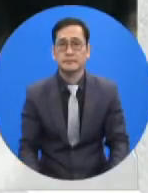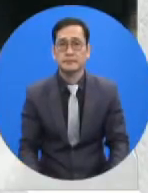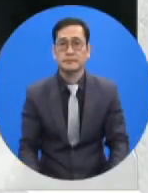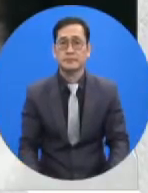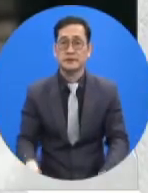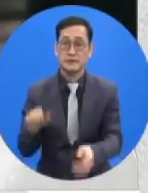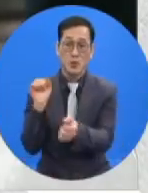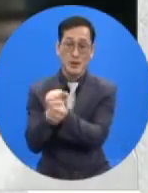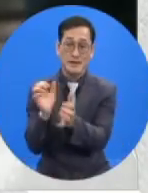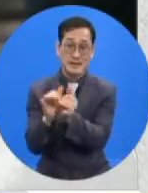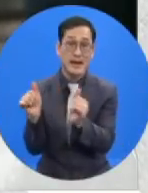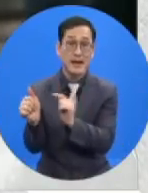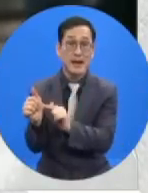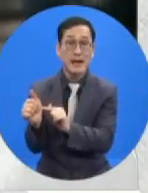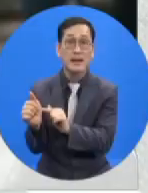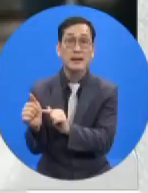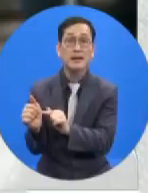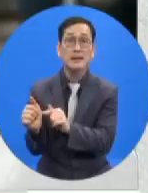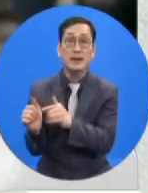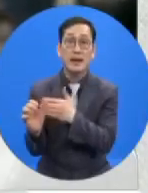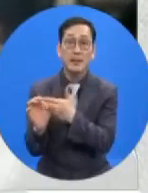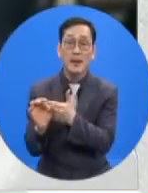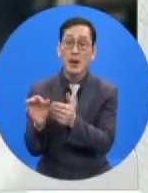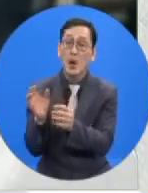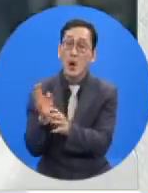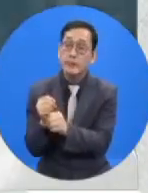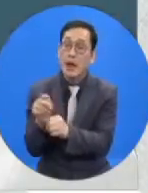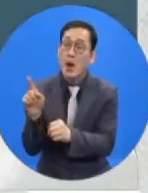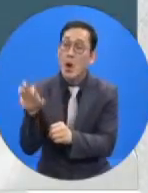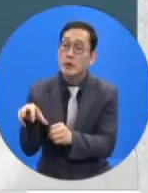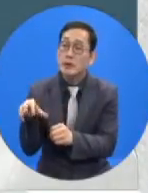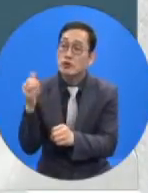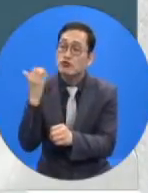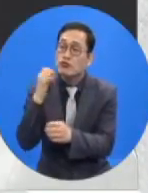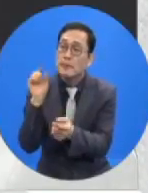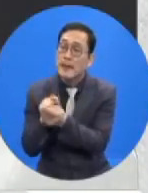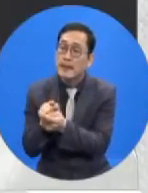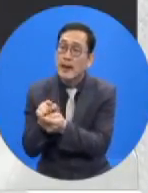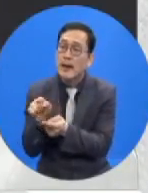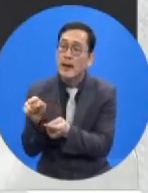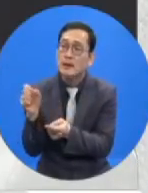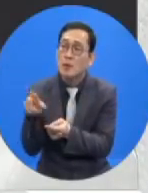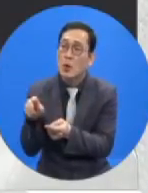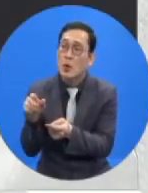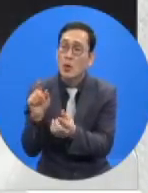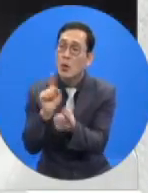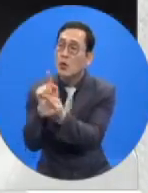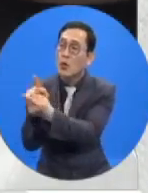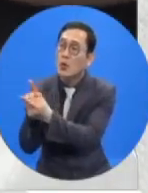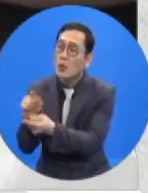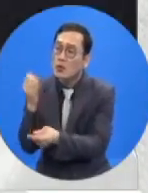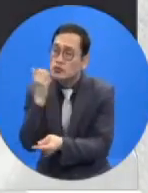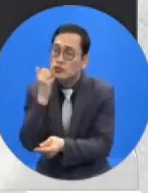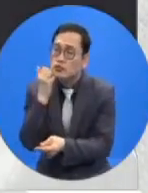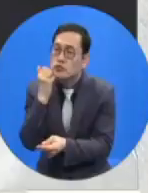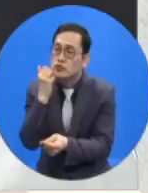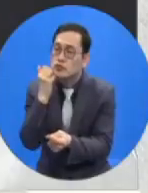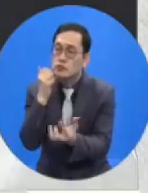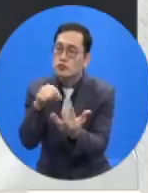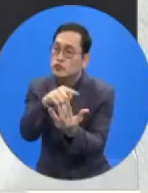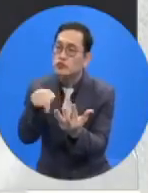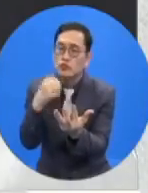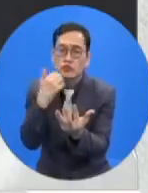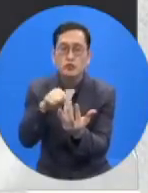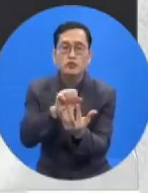확진자가 나오면 확진자 뭘 하죠? 그 사람이 언제 어디에 갔는지, 누구를 만났는지, 몇 사람이나 있었는지, 그 만났던 사람은 또